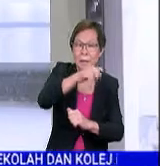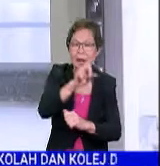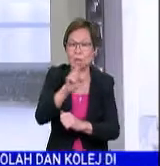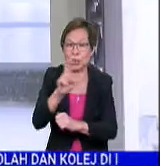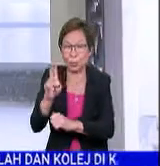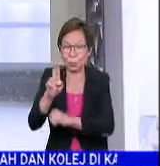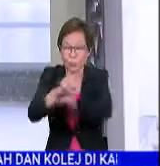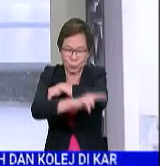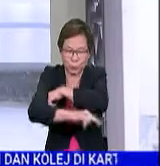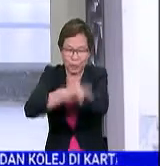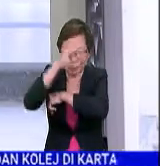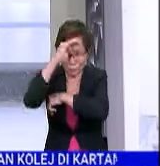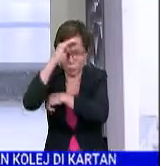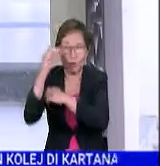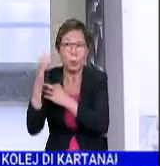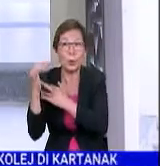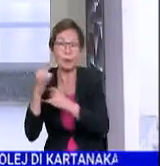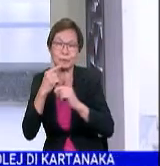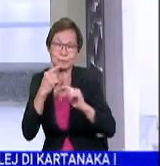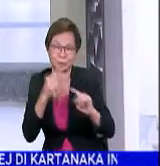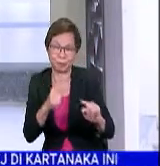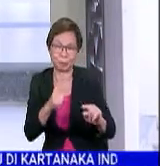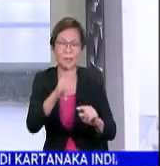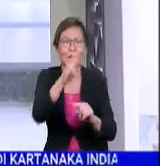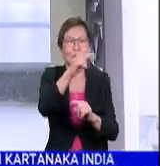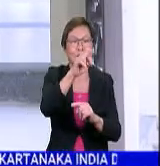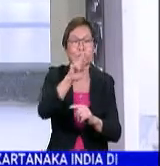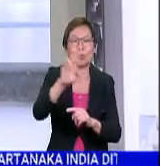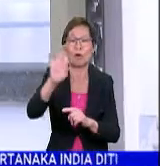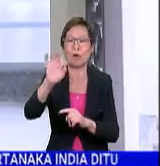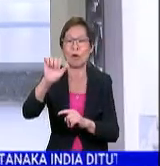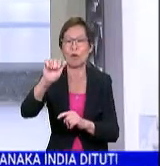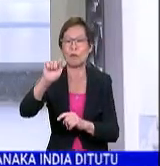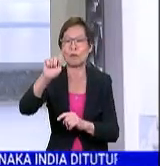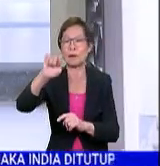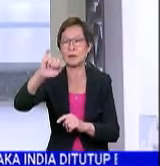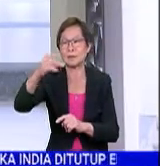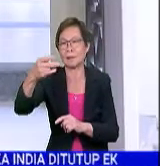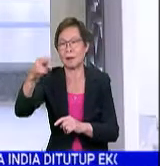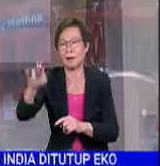umum negeri Johor. Nur Fatihah Abdul Rahim, Berita RTM.